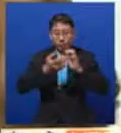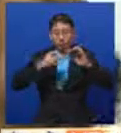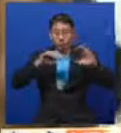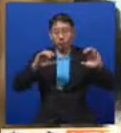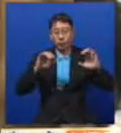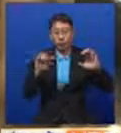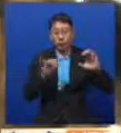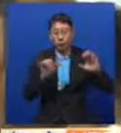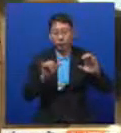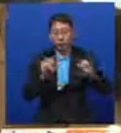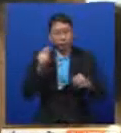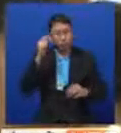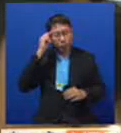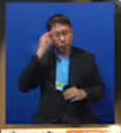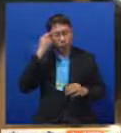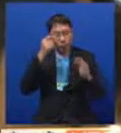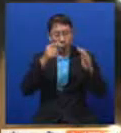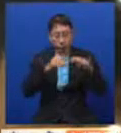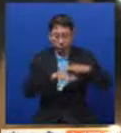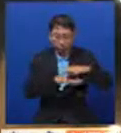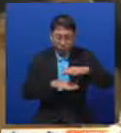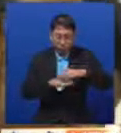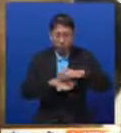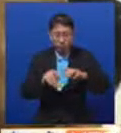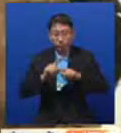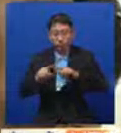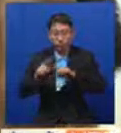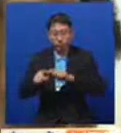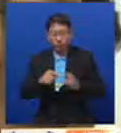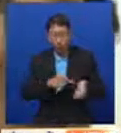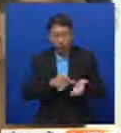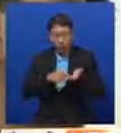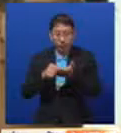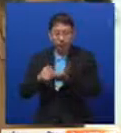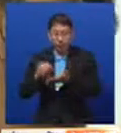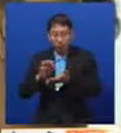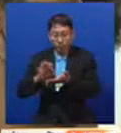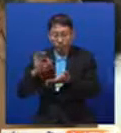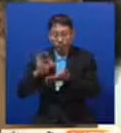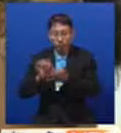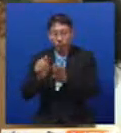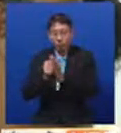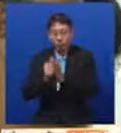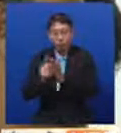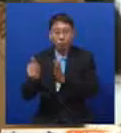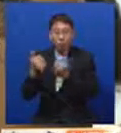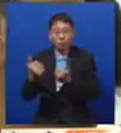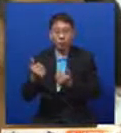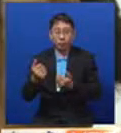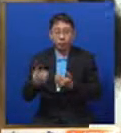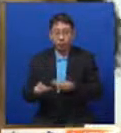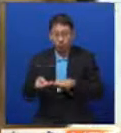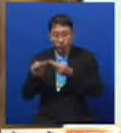วมถึงไม่ทราบรายละเอียดว่ามีการเตรียมเอกสารให้คณะรัฐมนตรีเซ็นลาออกจากตำแหน่งทุกอย่างขึ้นอยู่กับน